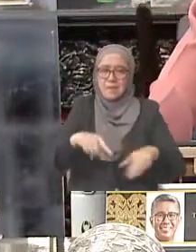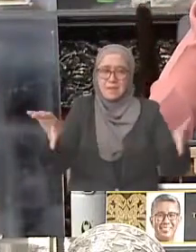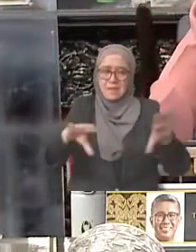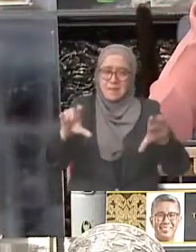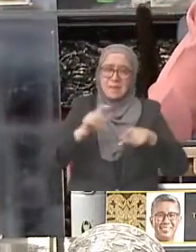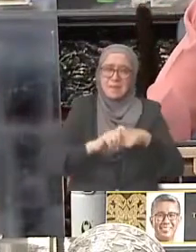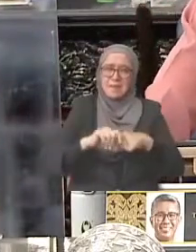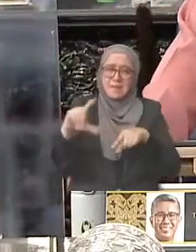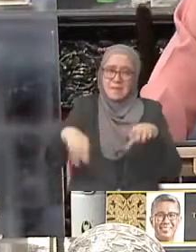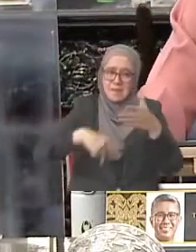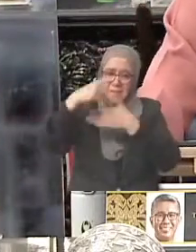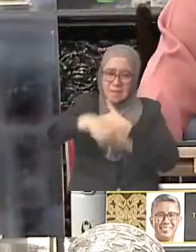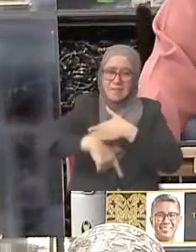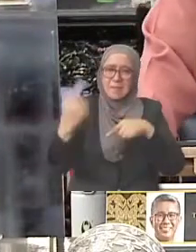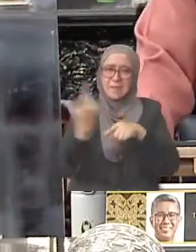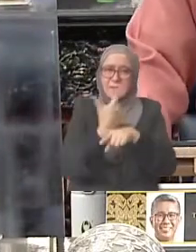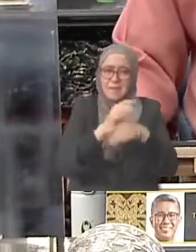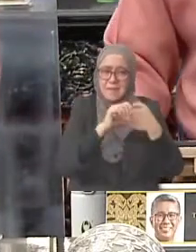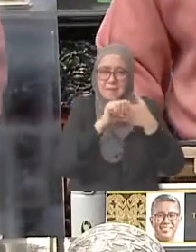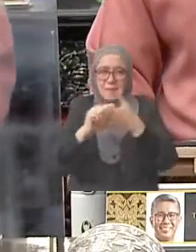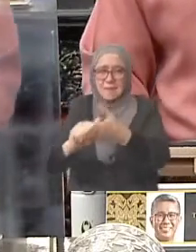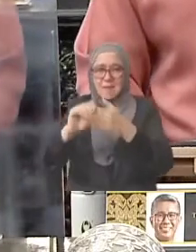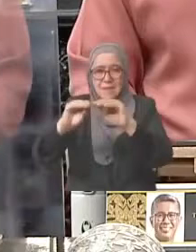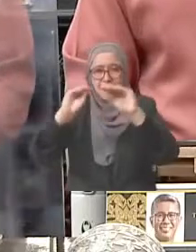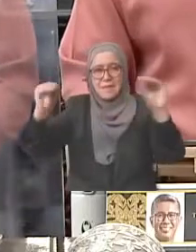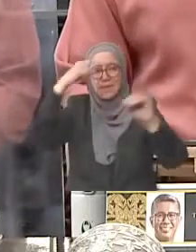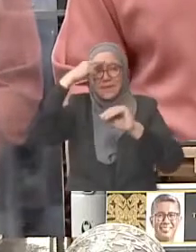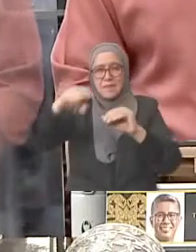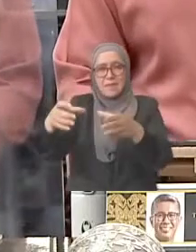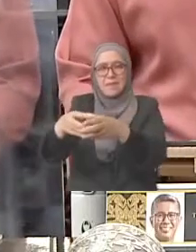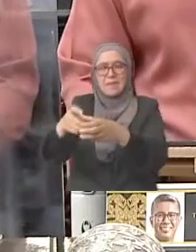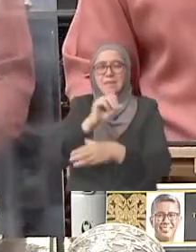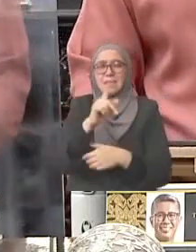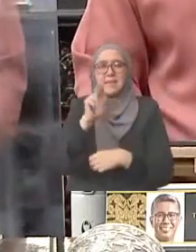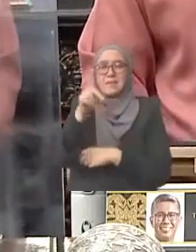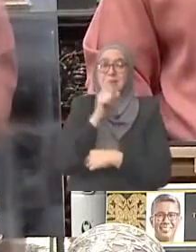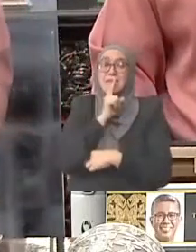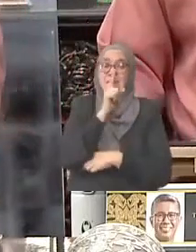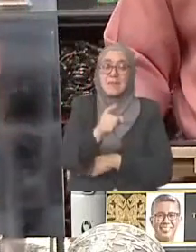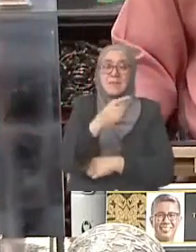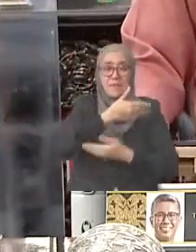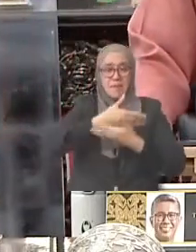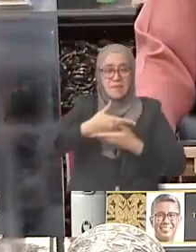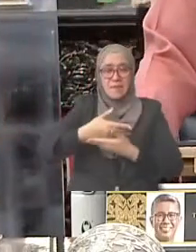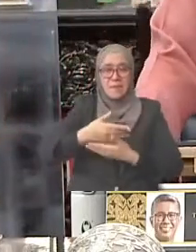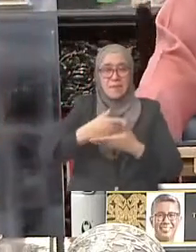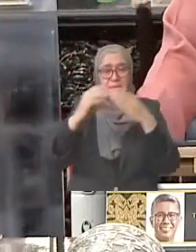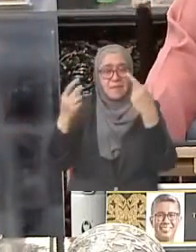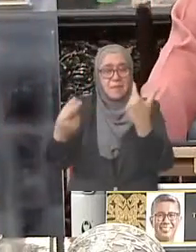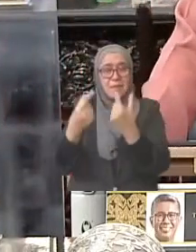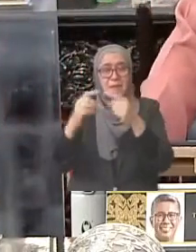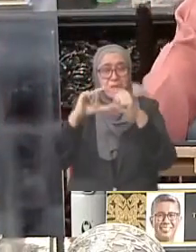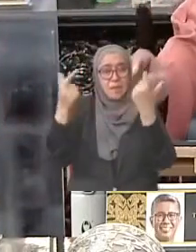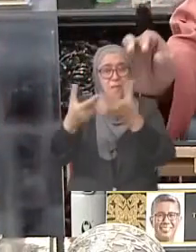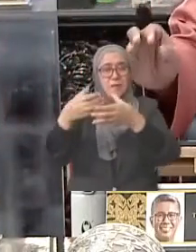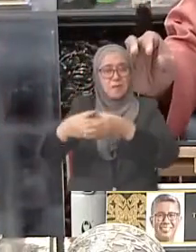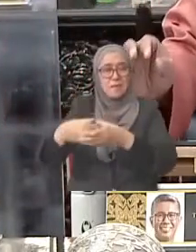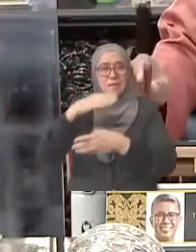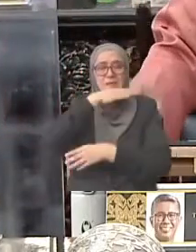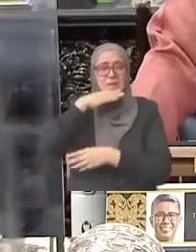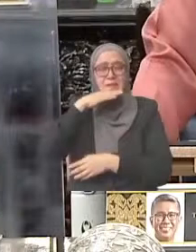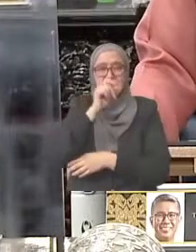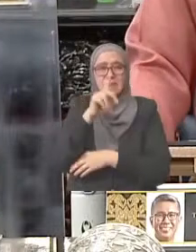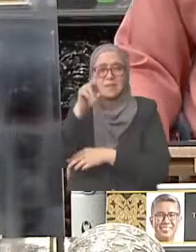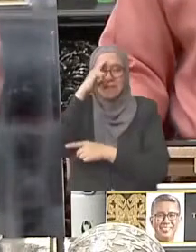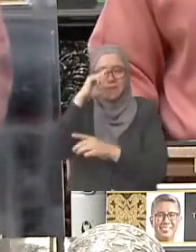kepada golongan Oke bagi memastikan tepat buat anak muda Oke uh mencuri bidang pekerjaan kerajaan akan menjadikan